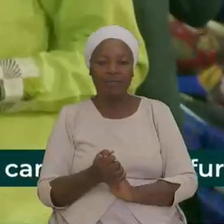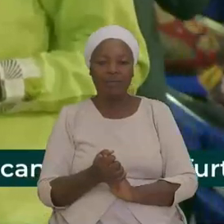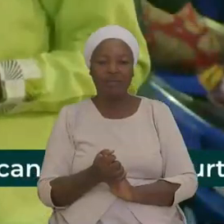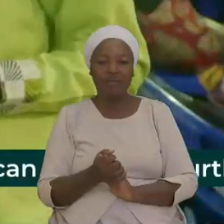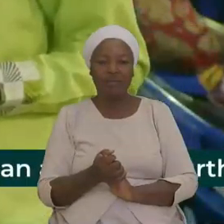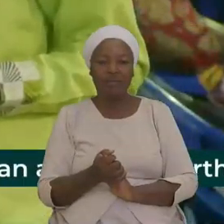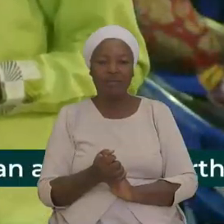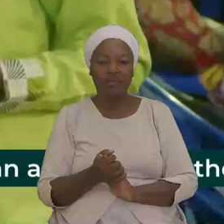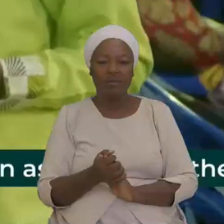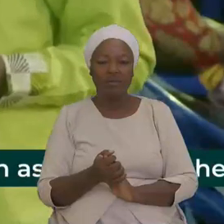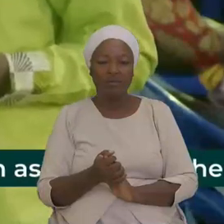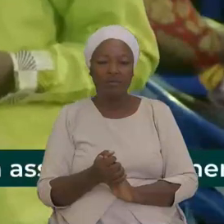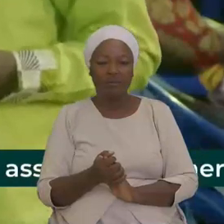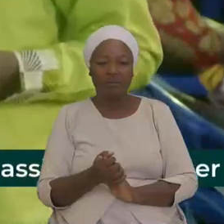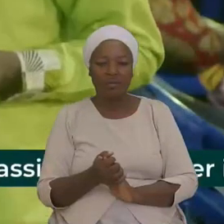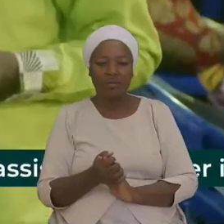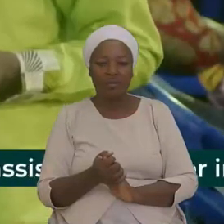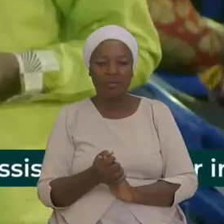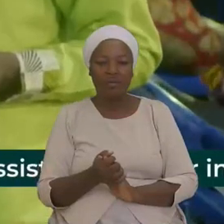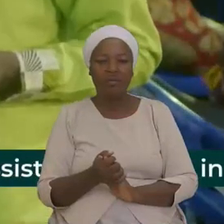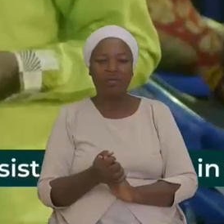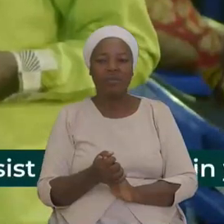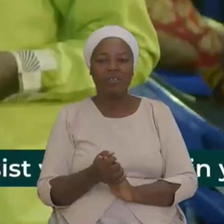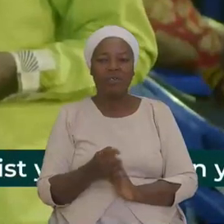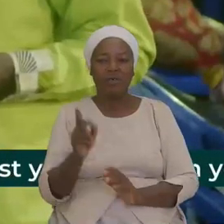915 444